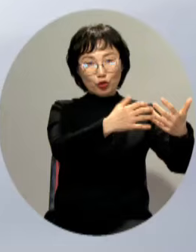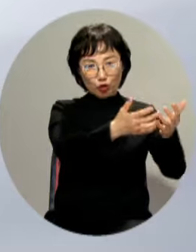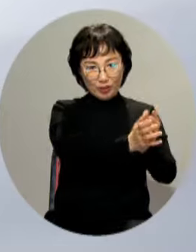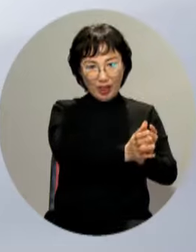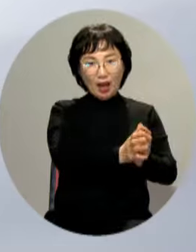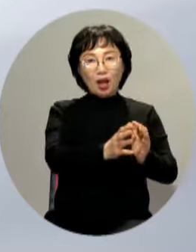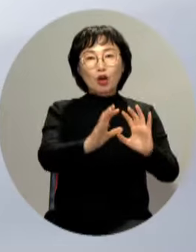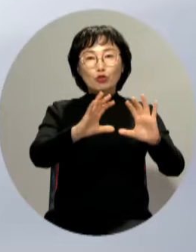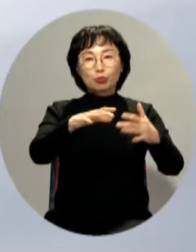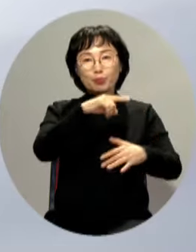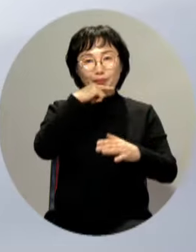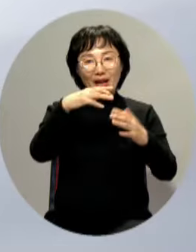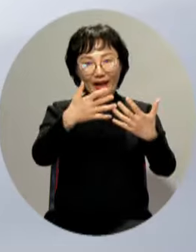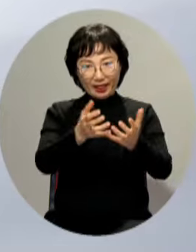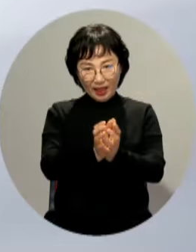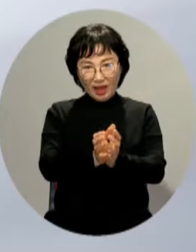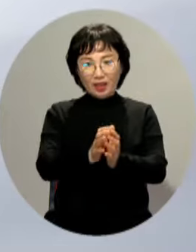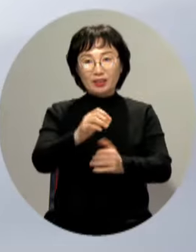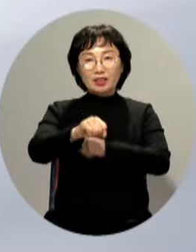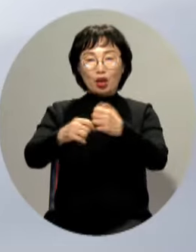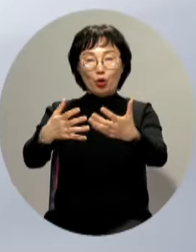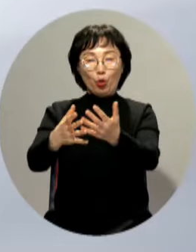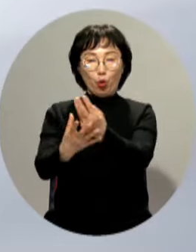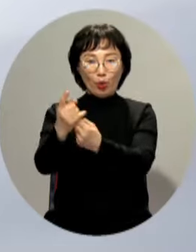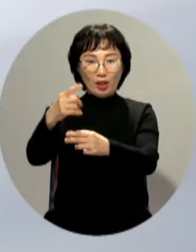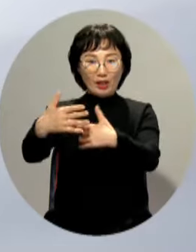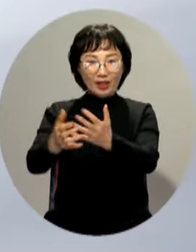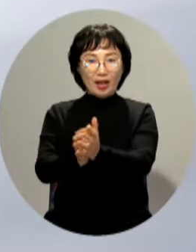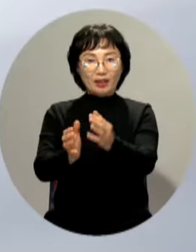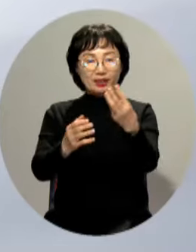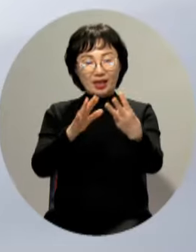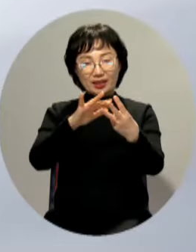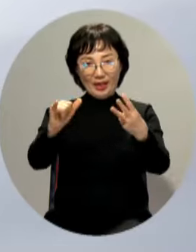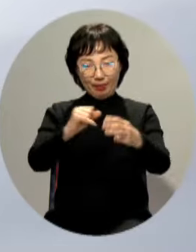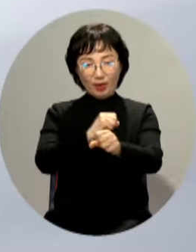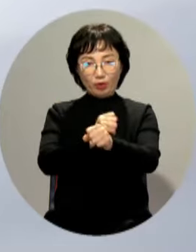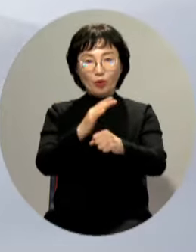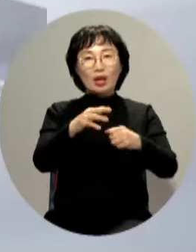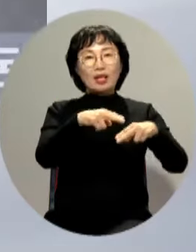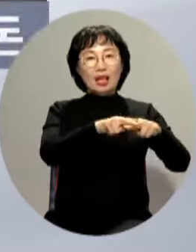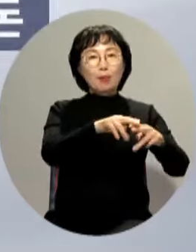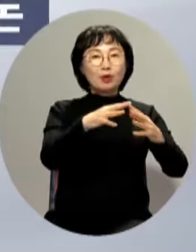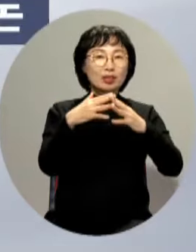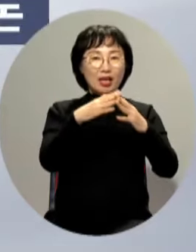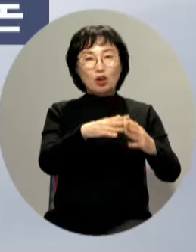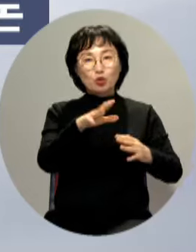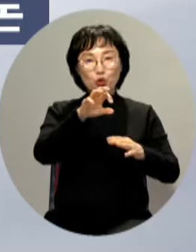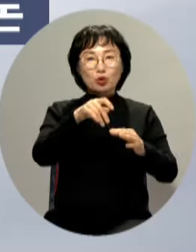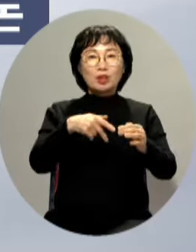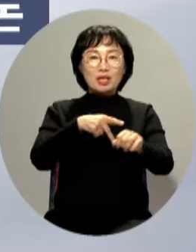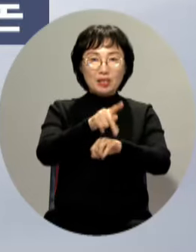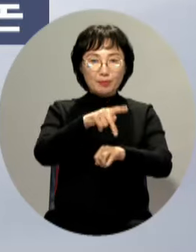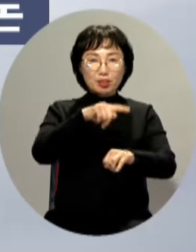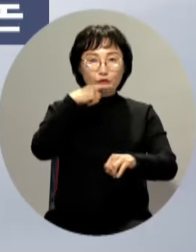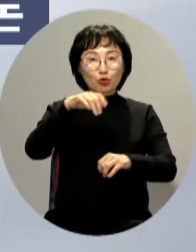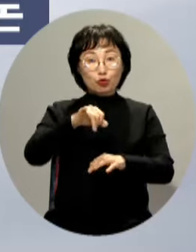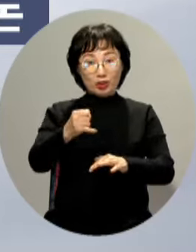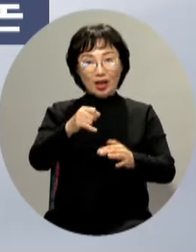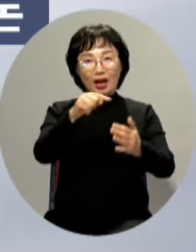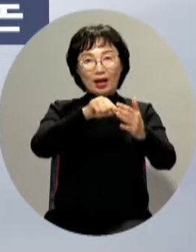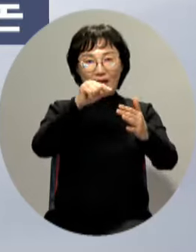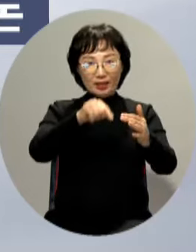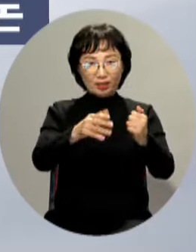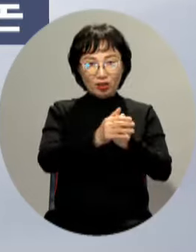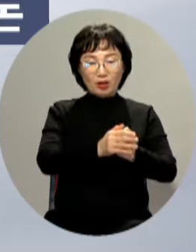최용훈 자유통일당 정우영 후보가 경쟁합니다 남원 장수 임실 순창 선거구는 민주당 박희승